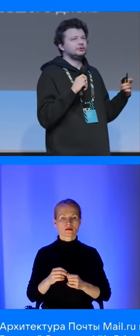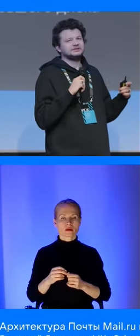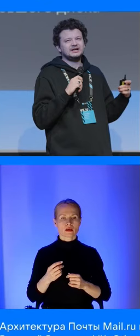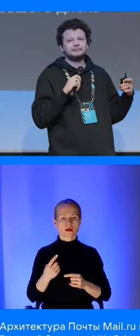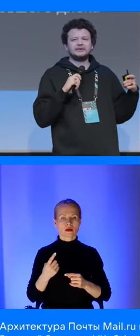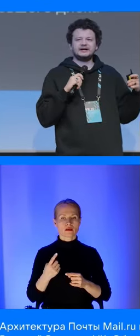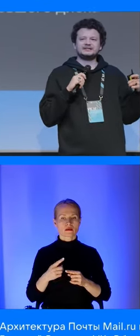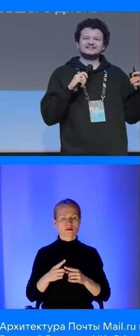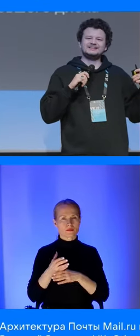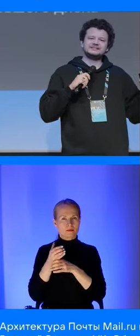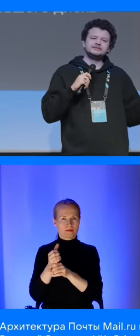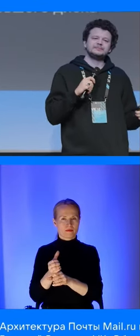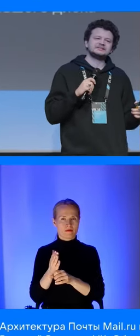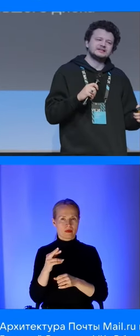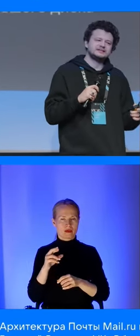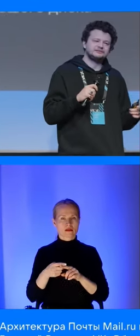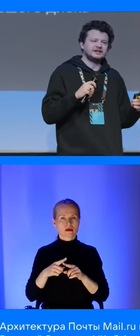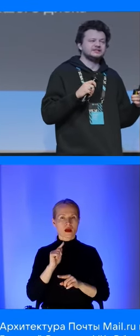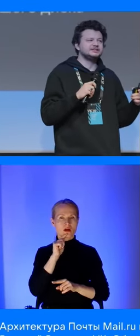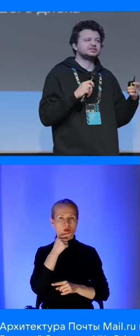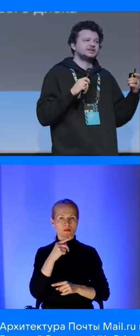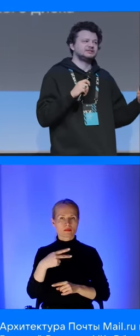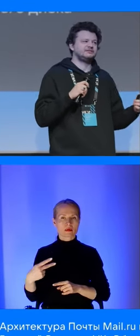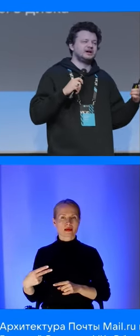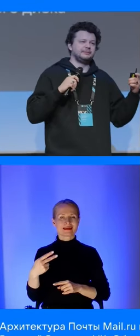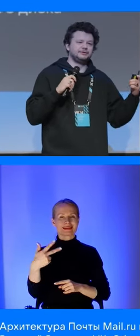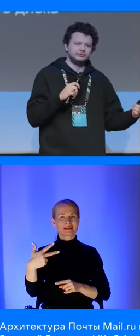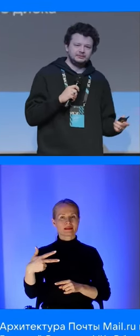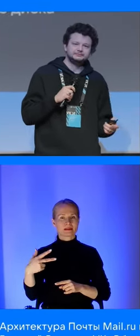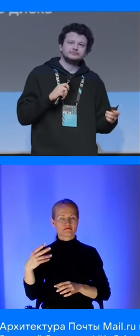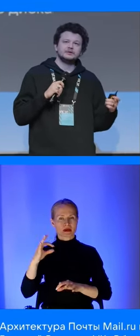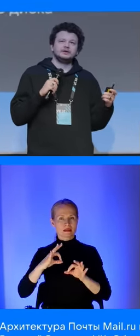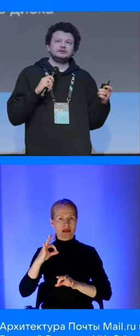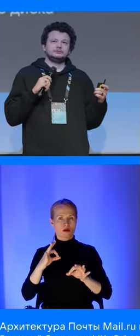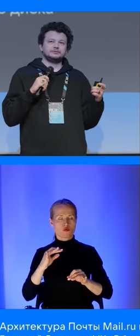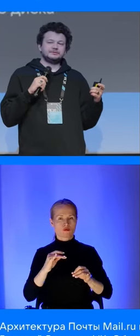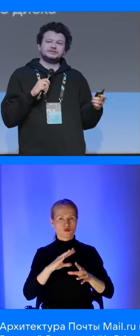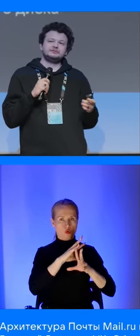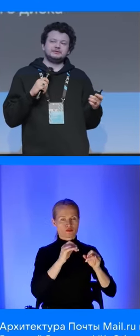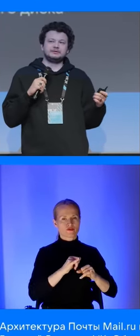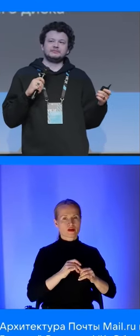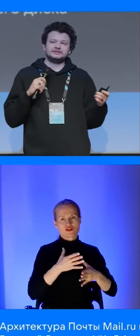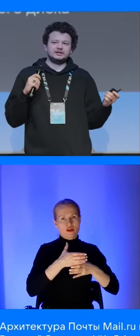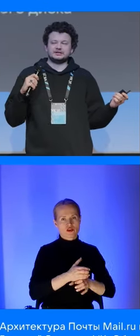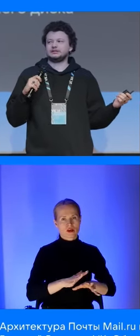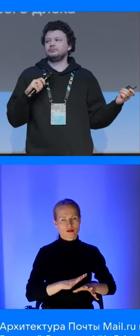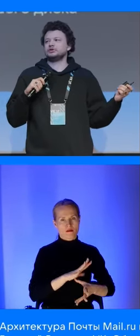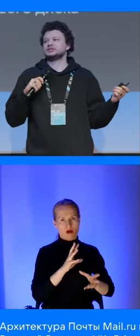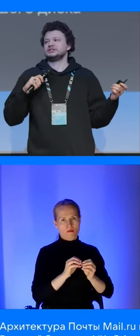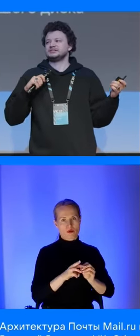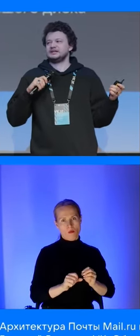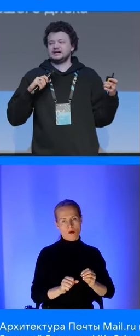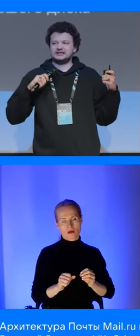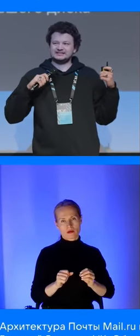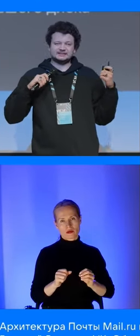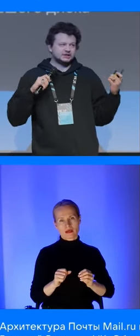Это экономит нам порядка 30% от несжатого объема. Вот. Без этого мы бы платили гораздо